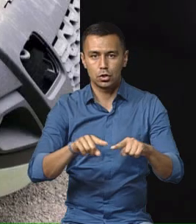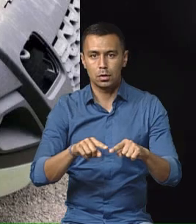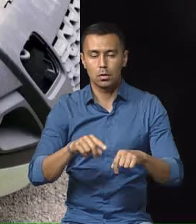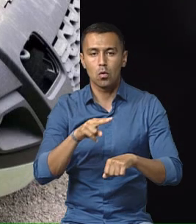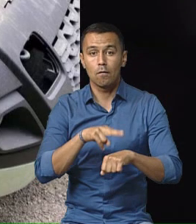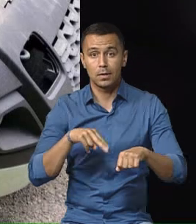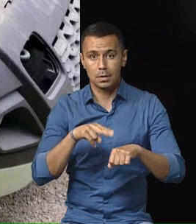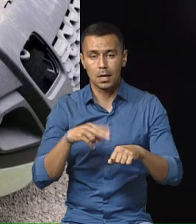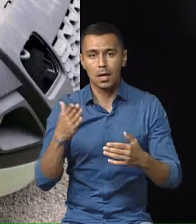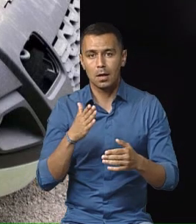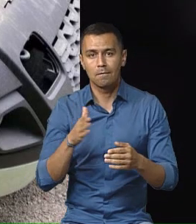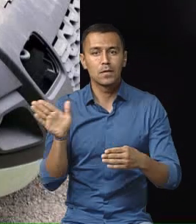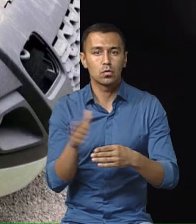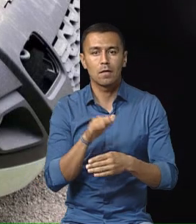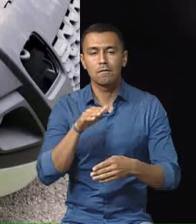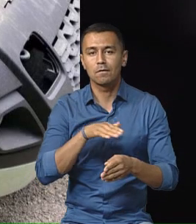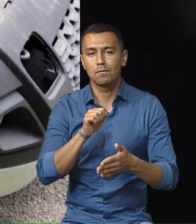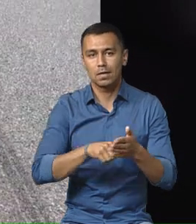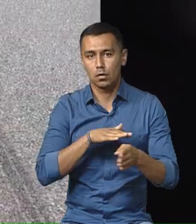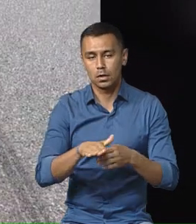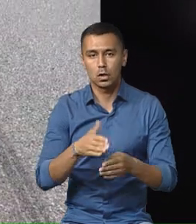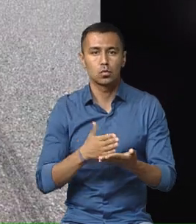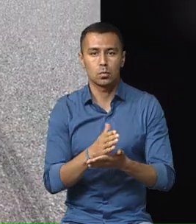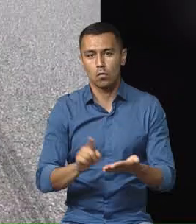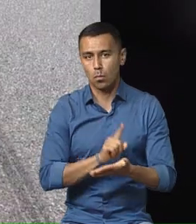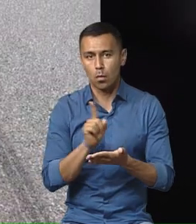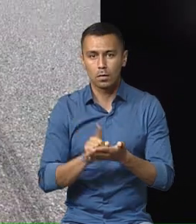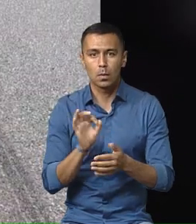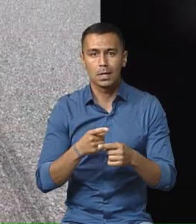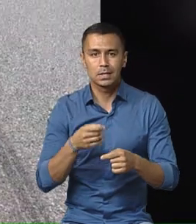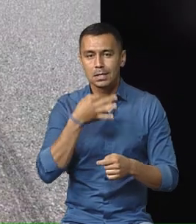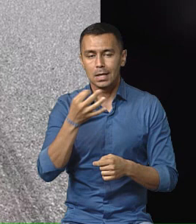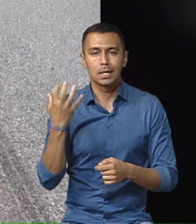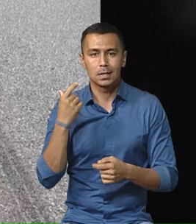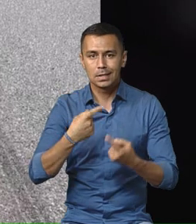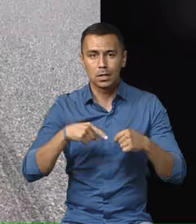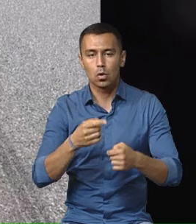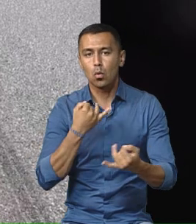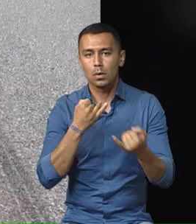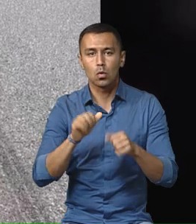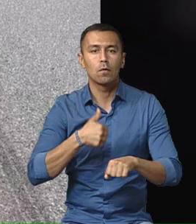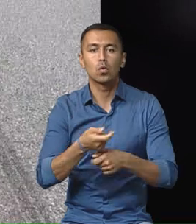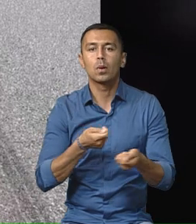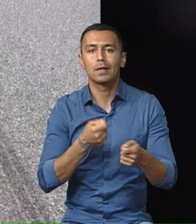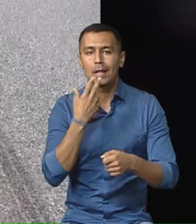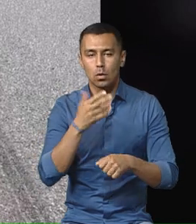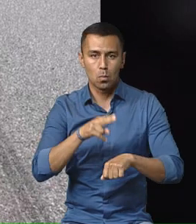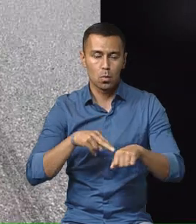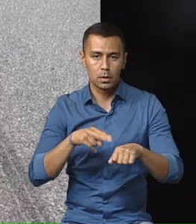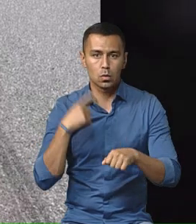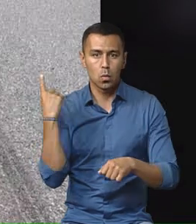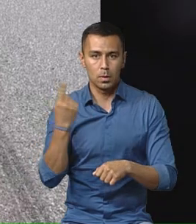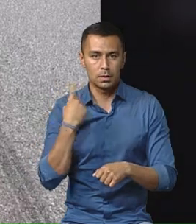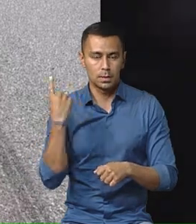райвідділу поліції відсторонений від виконання службових обов'язків. Про це сказала начальниця сектору комунікації Головного управління Нацполіції області Інна